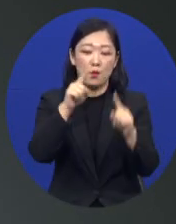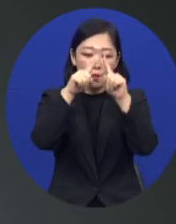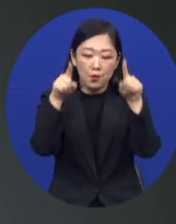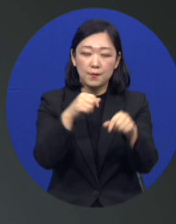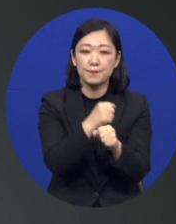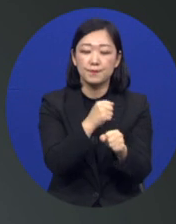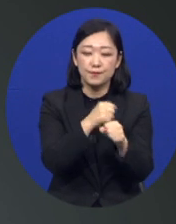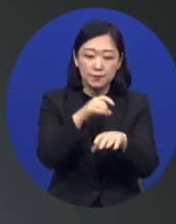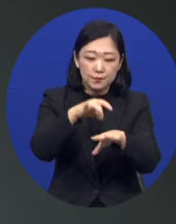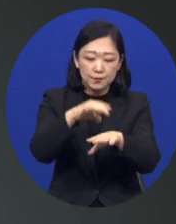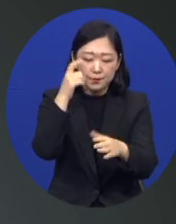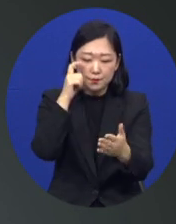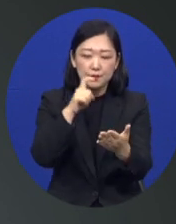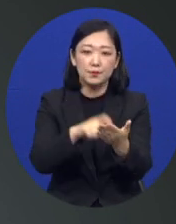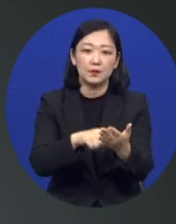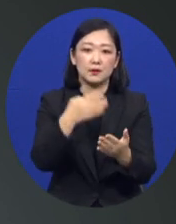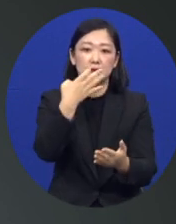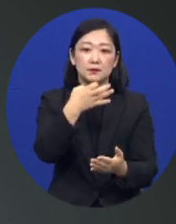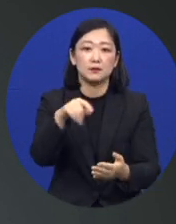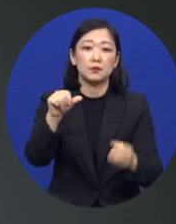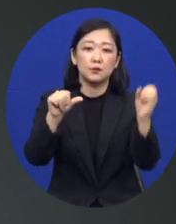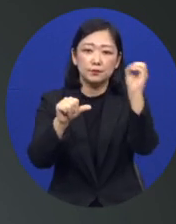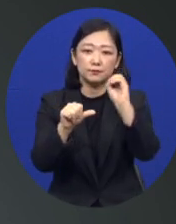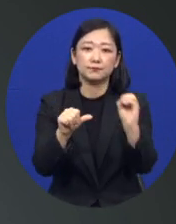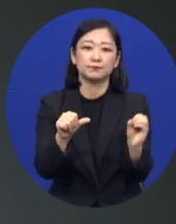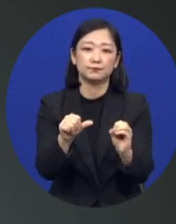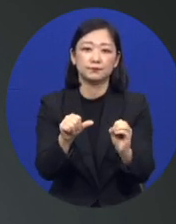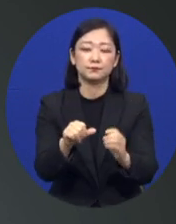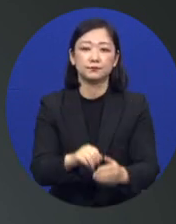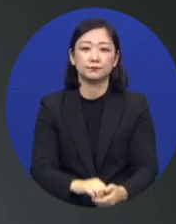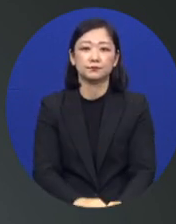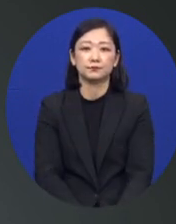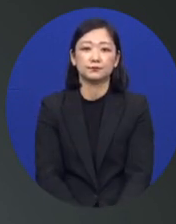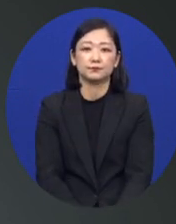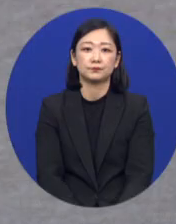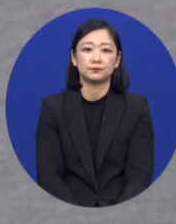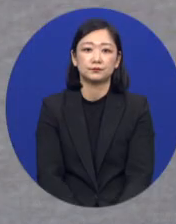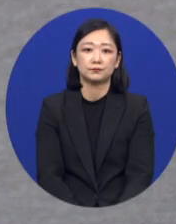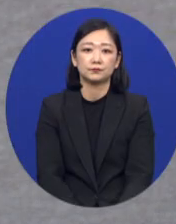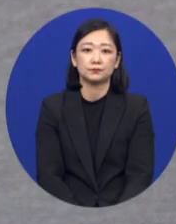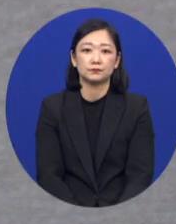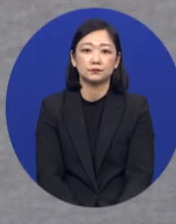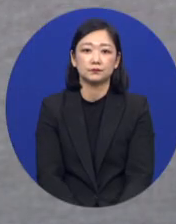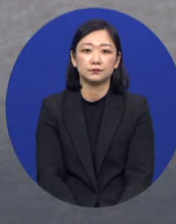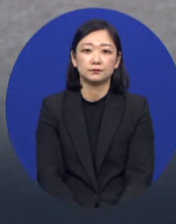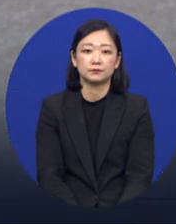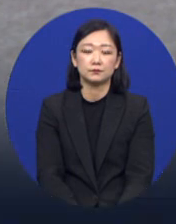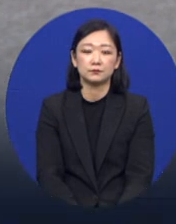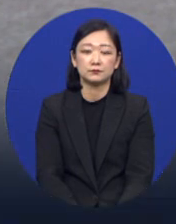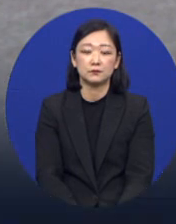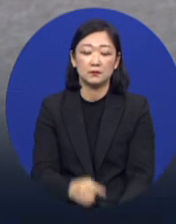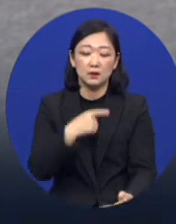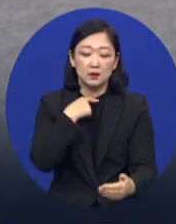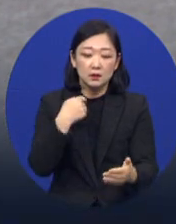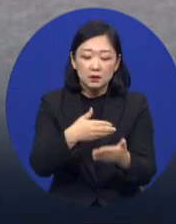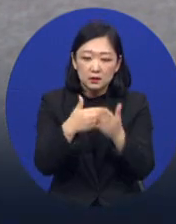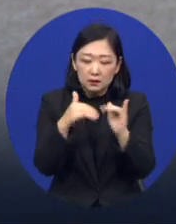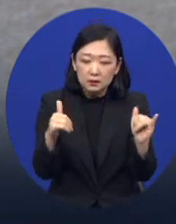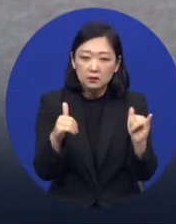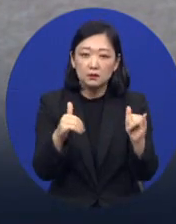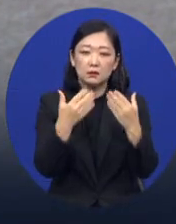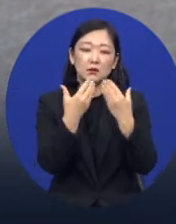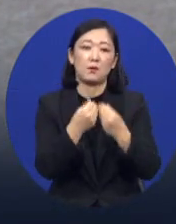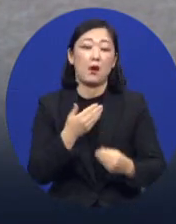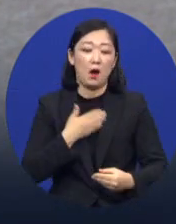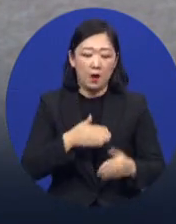발간과 유해 발굴도 14.5%로 나타났습니다. 이렇게 그냥 희생된 건 사실만 이렇게